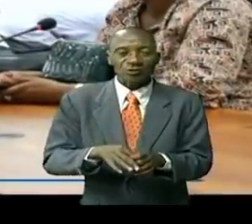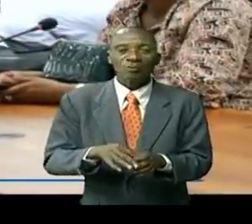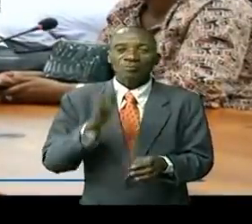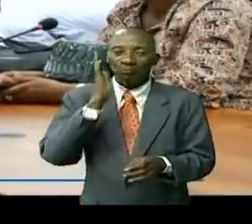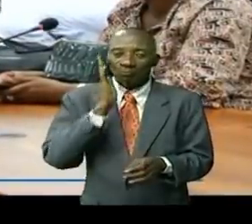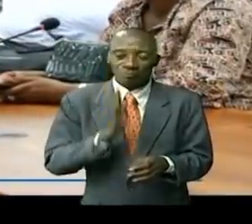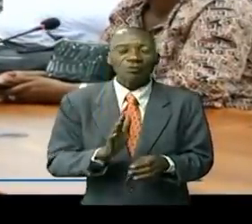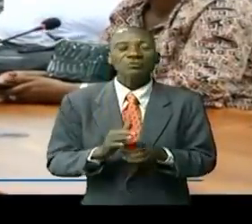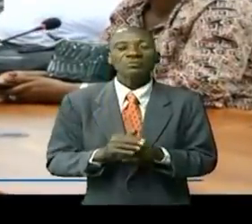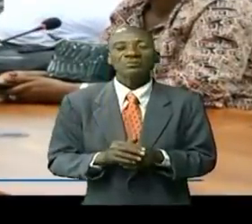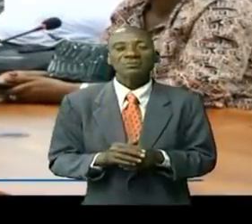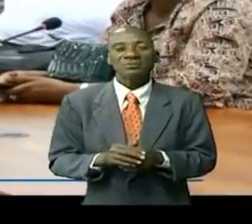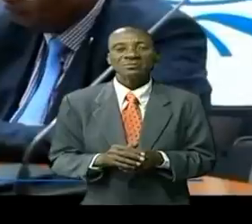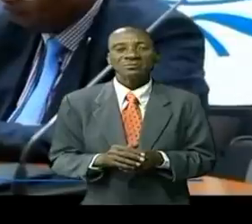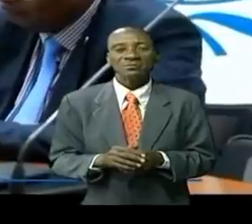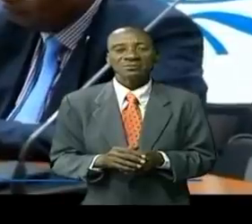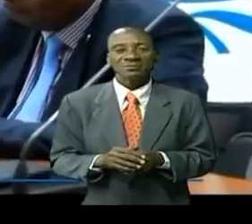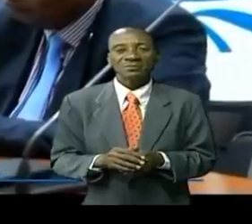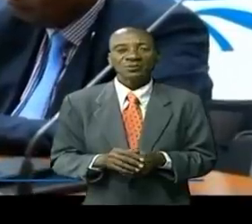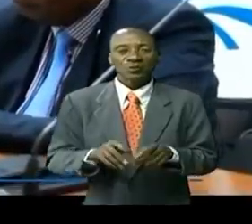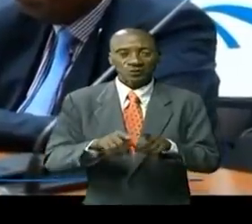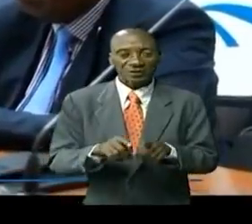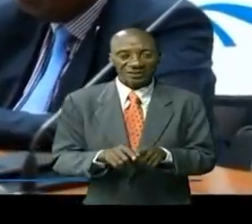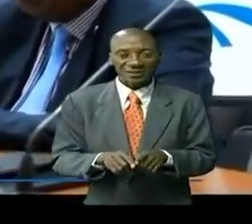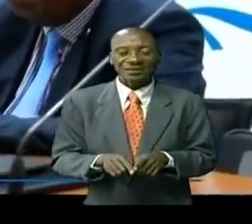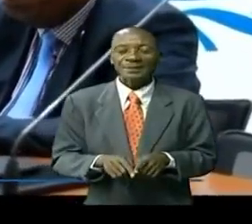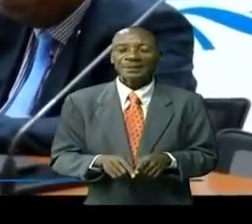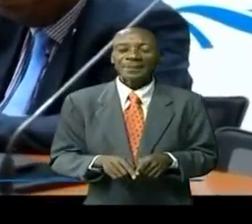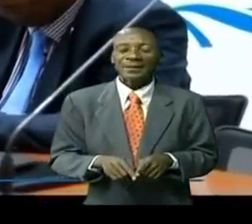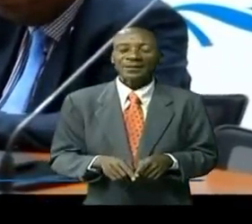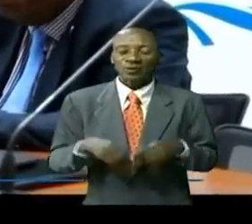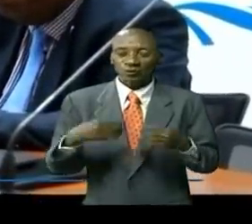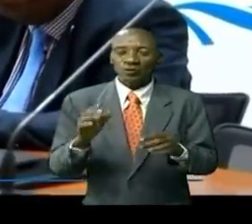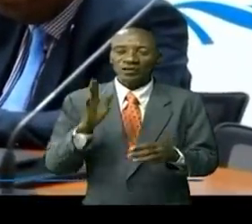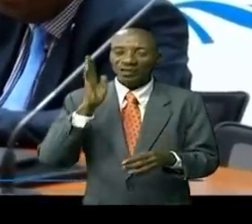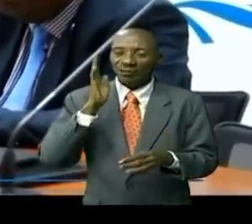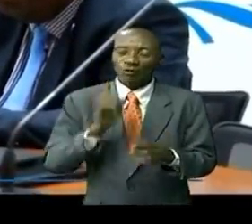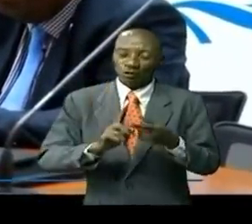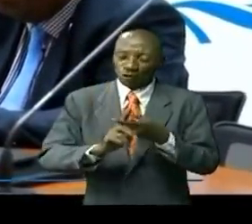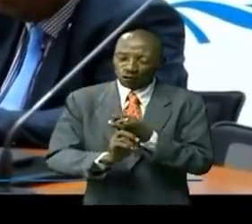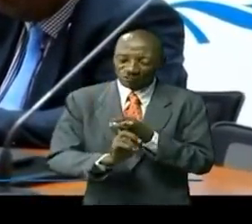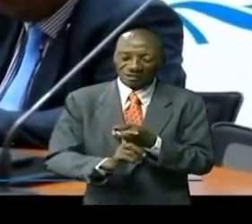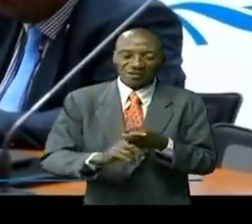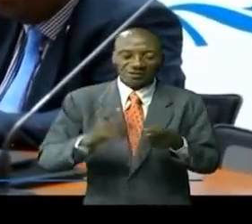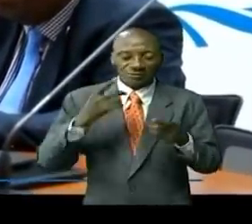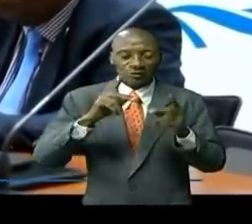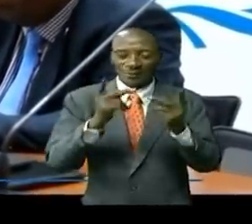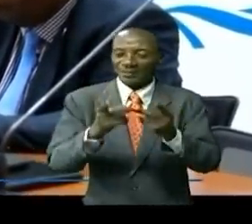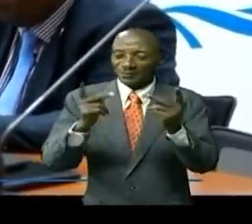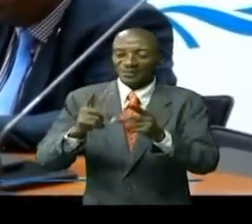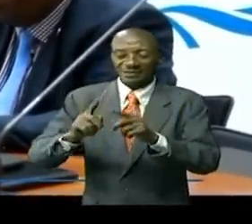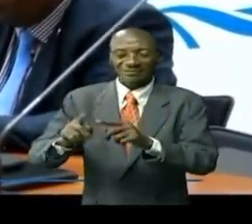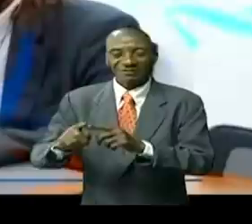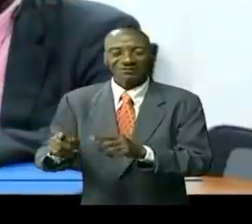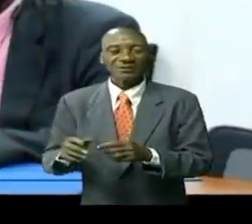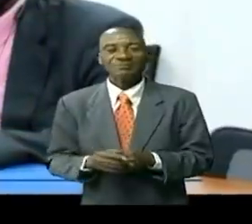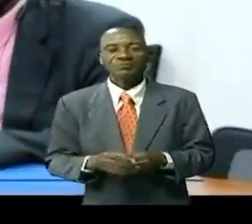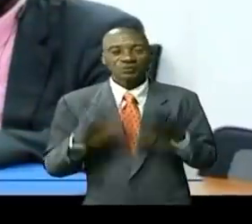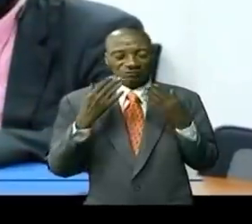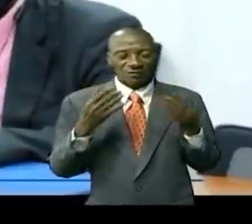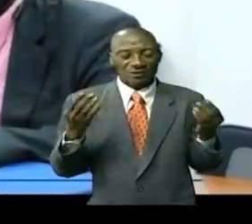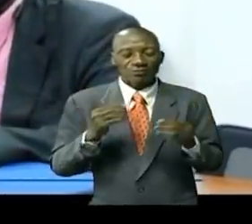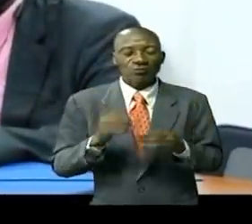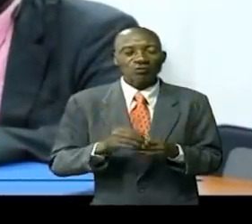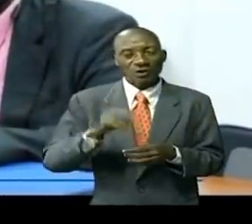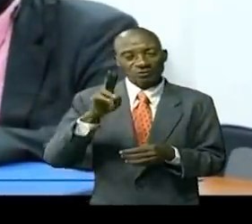au moins en partie la confiance entre les parties prenantes. À ce titre, la mission salue les efforts du président de l'Assemblée